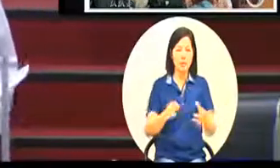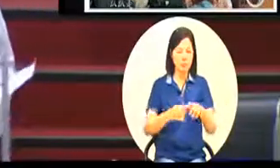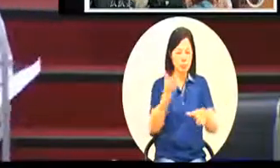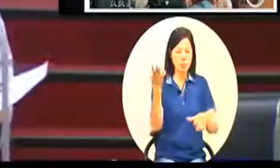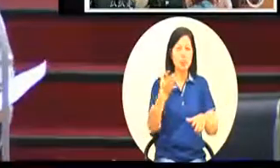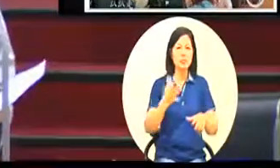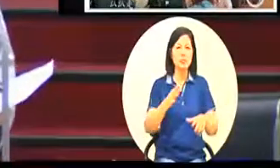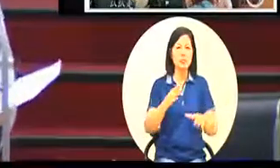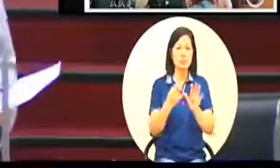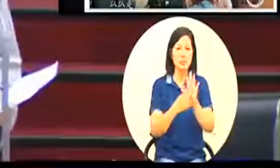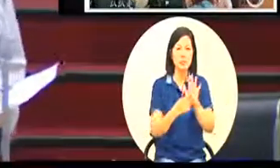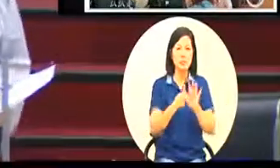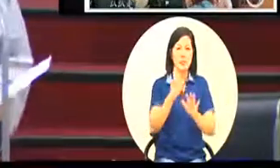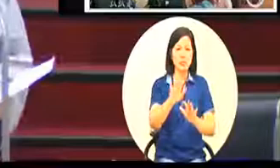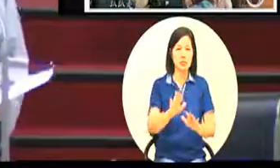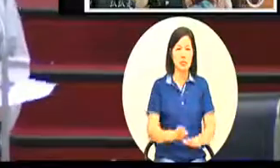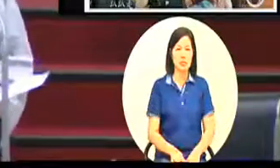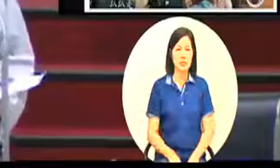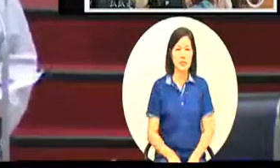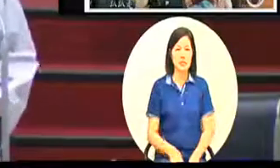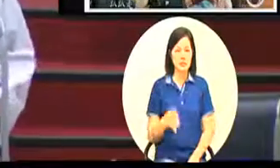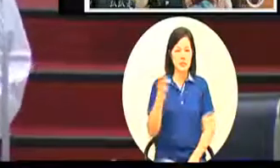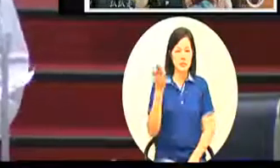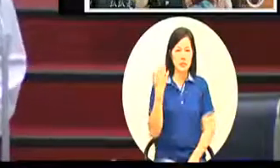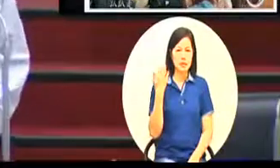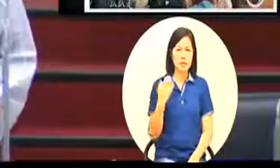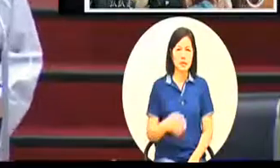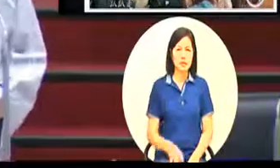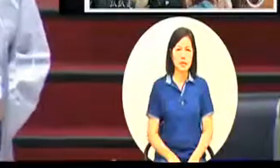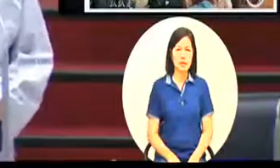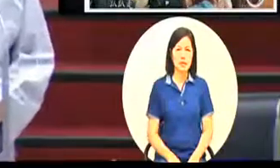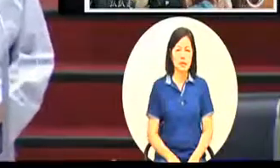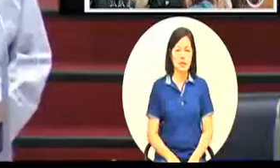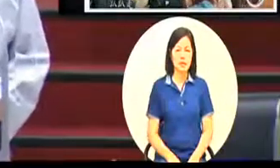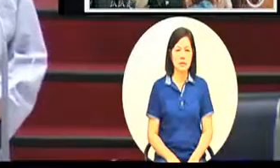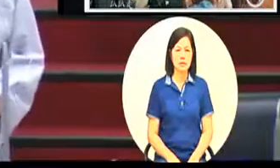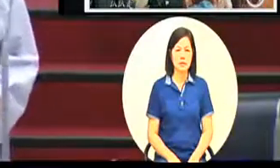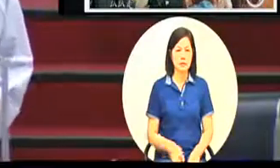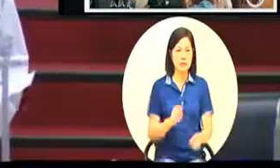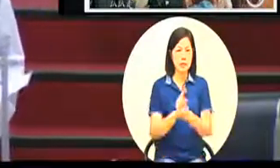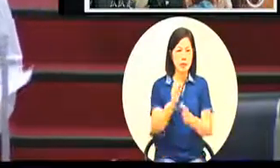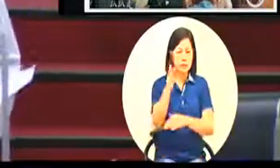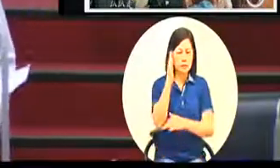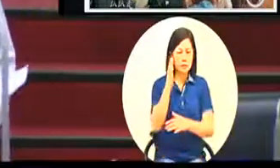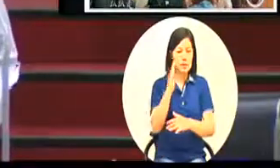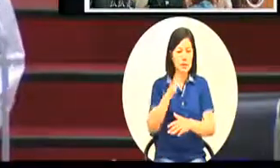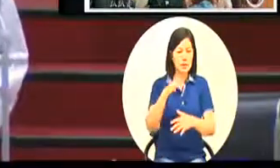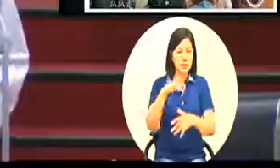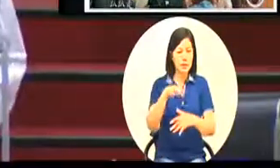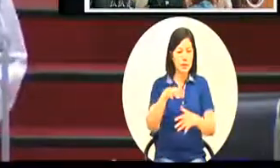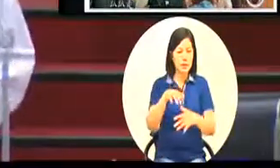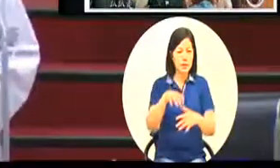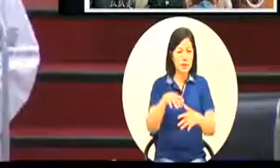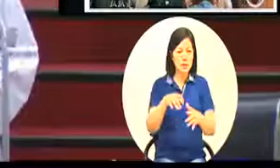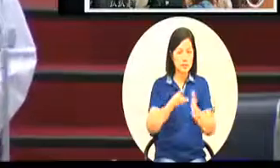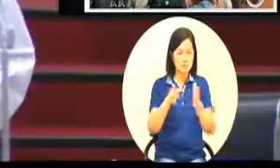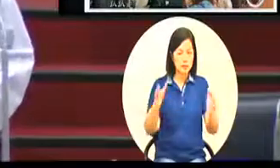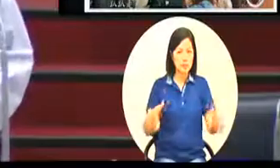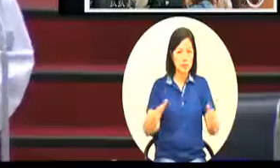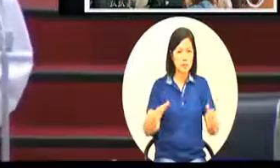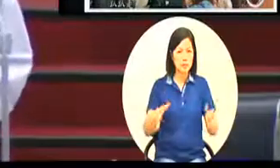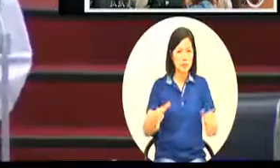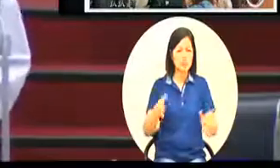加，即个讲以前是伫近代当今的总统，伊做教授，伊是学